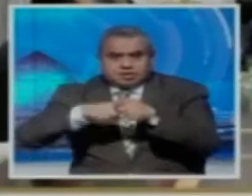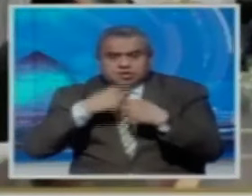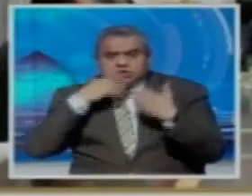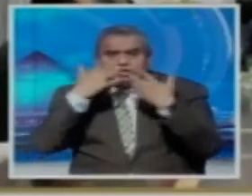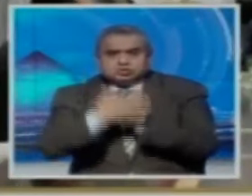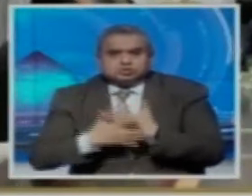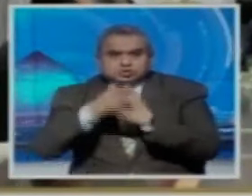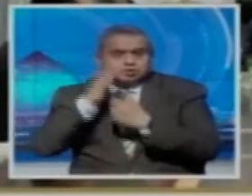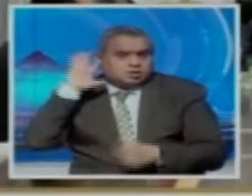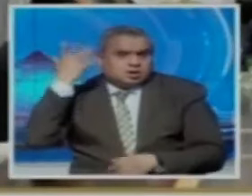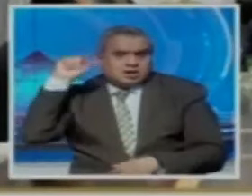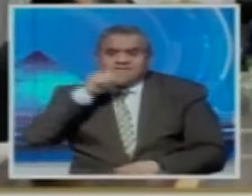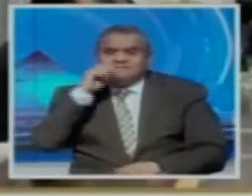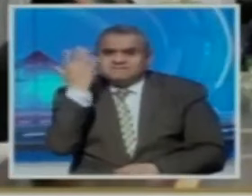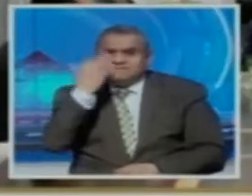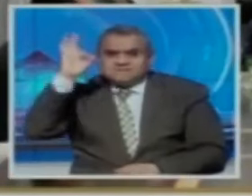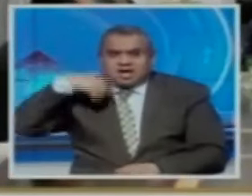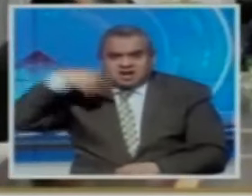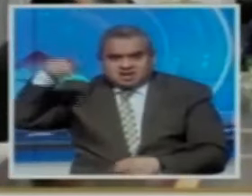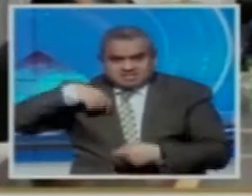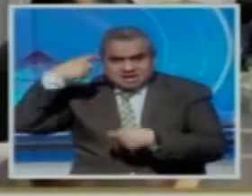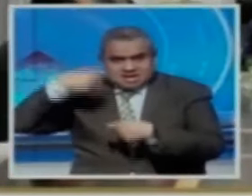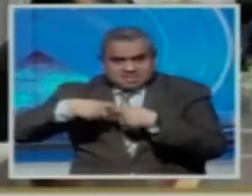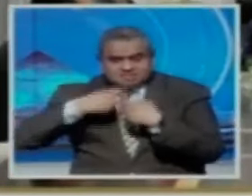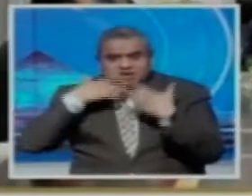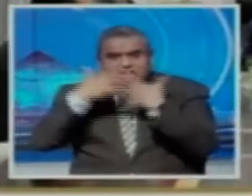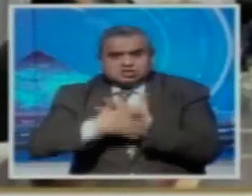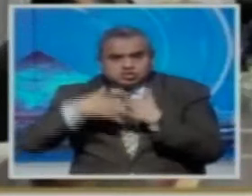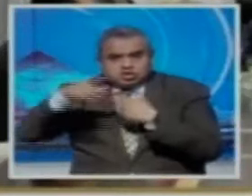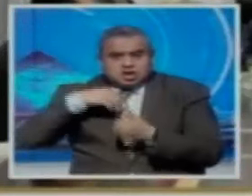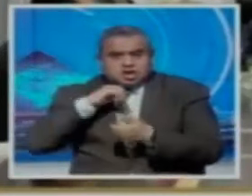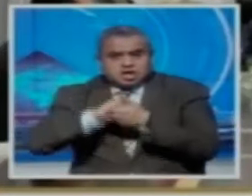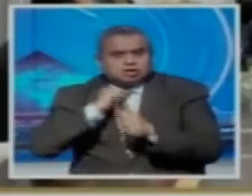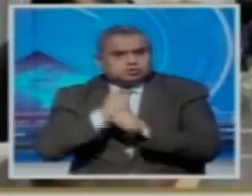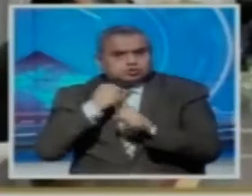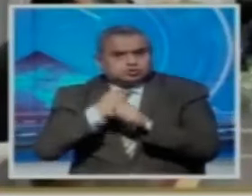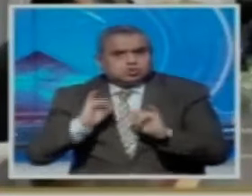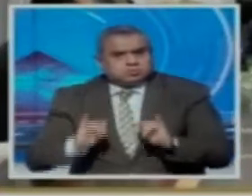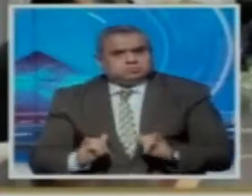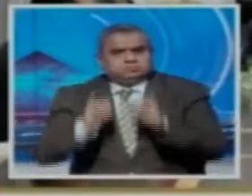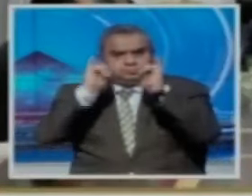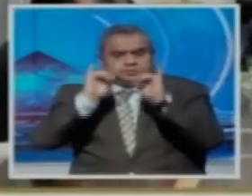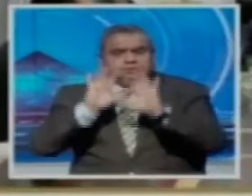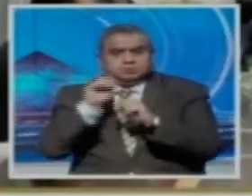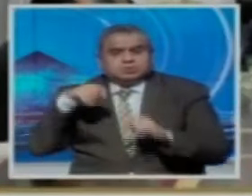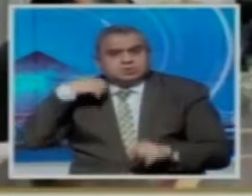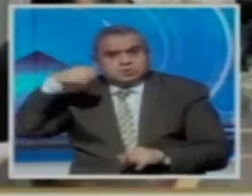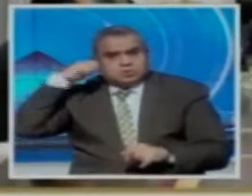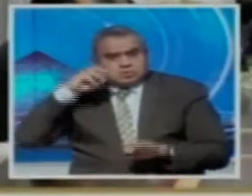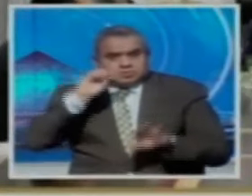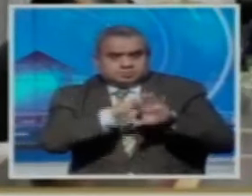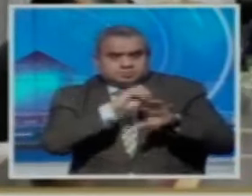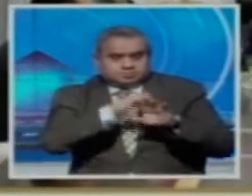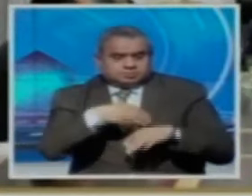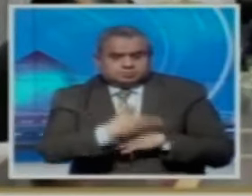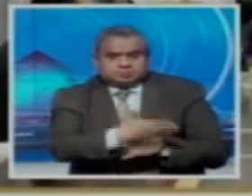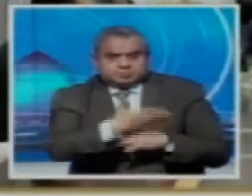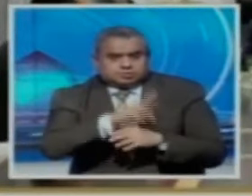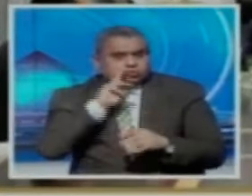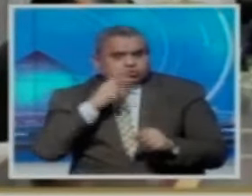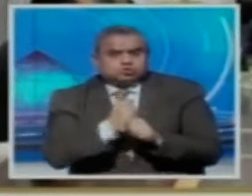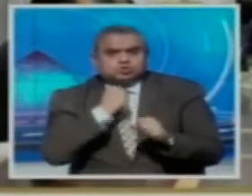شركة CMA CGM الفرنسية العالمية في هذا الإطار، حيث وجه السيد الرئيس بمواصلة